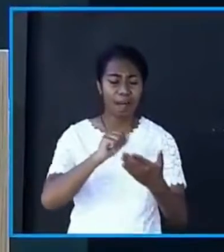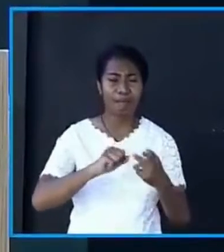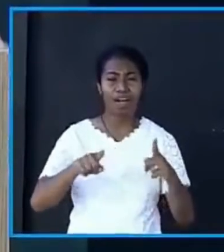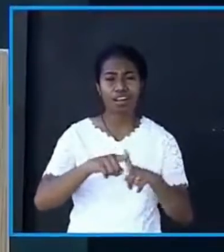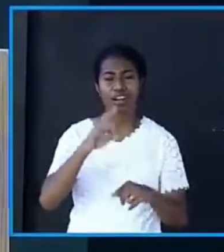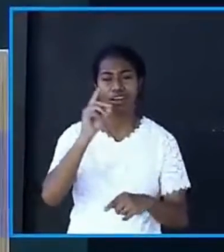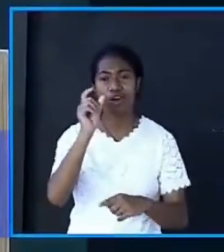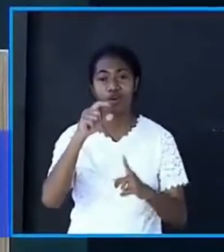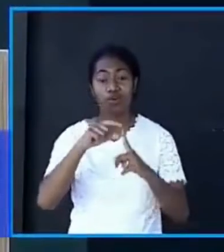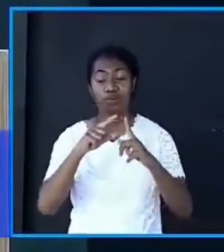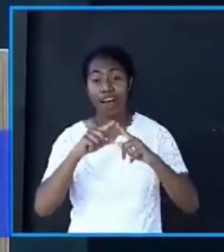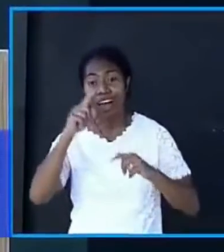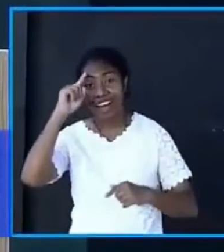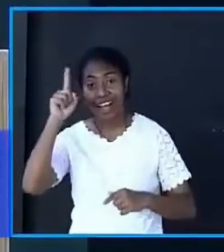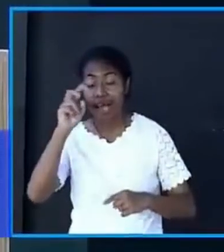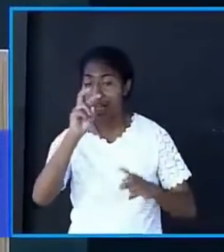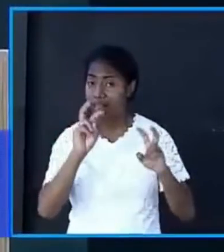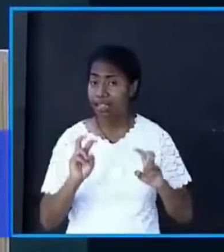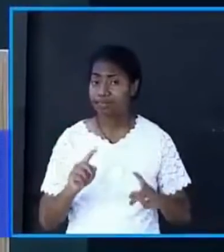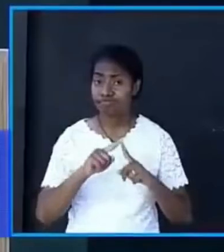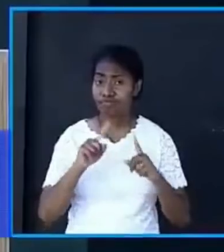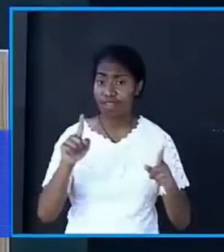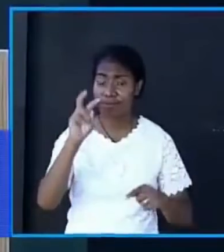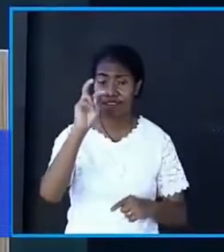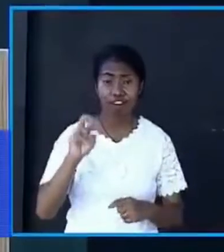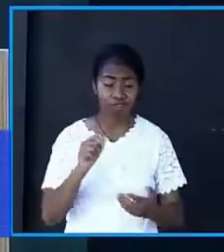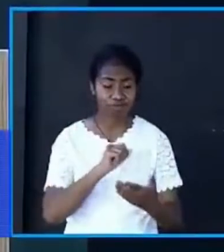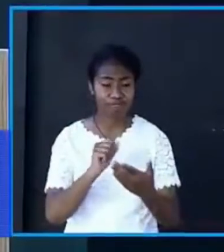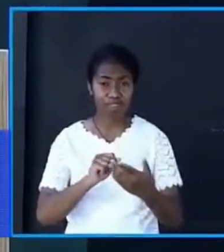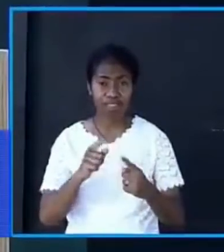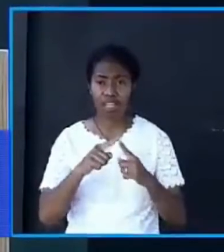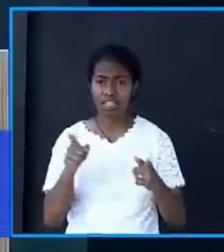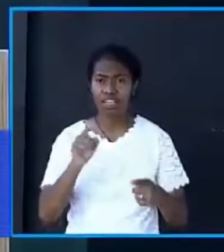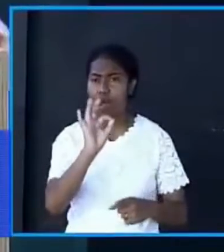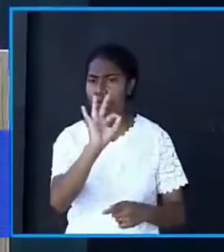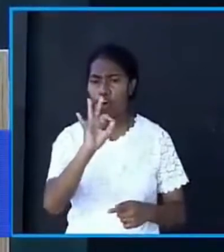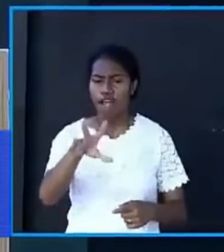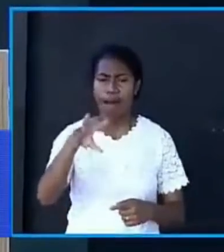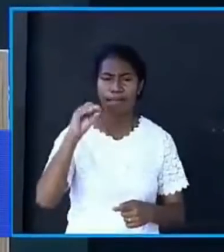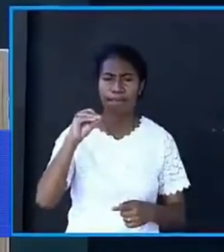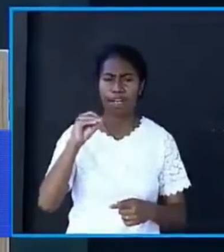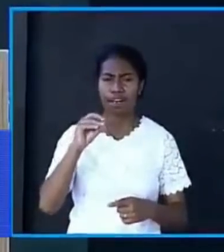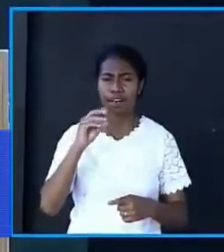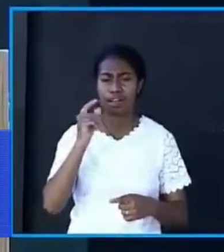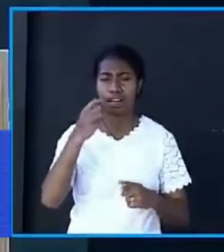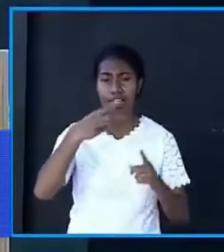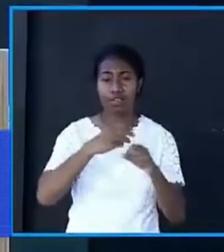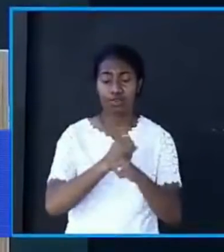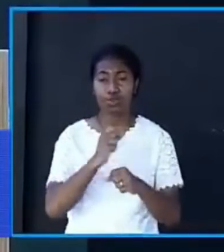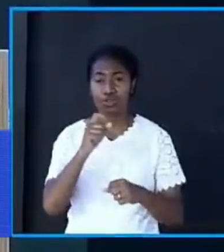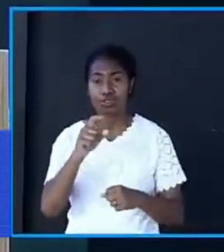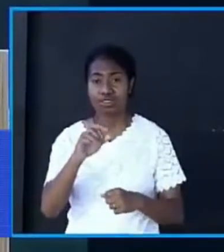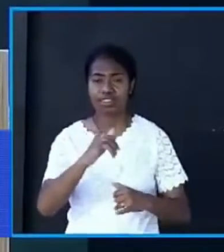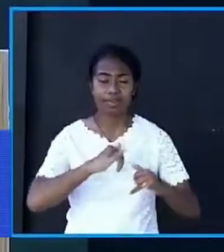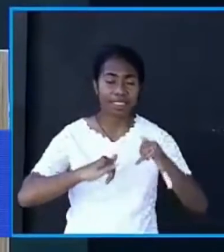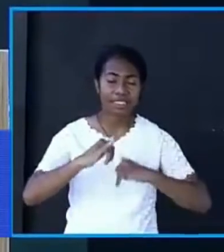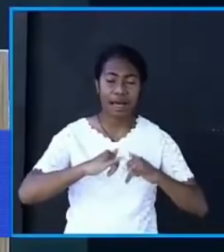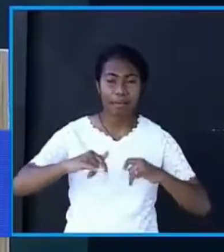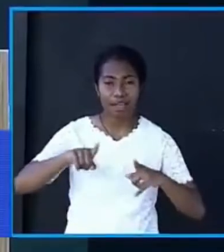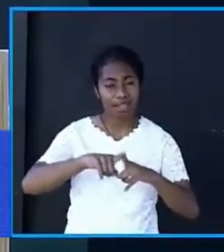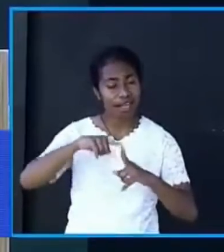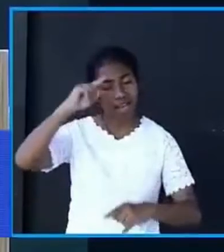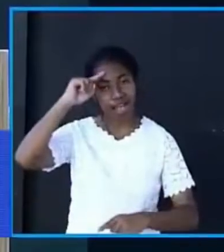tapi harus menjaga diri supaya tidak merebut kedudukan Allah menjadi sama seperti